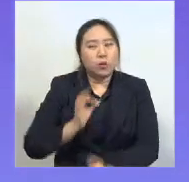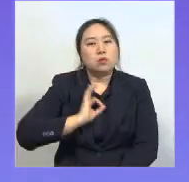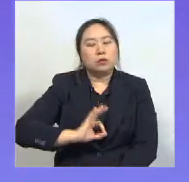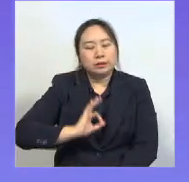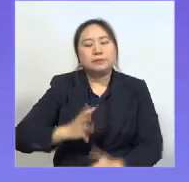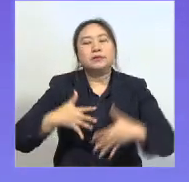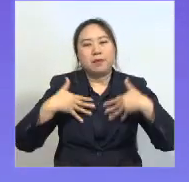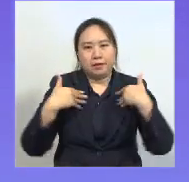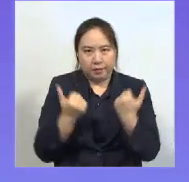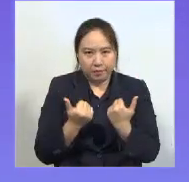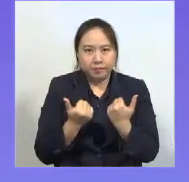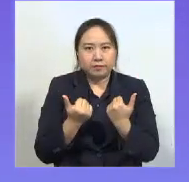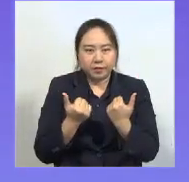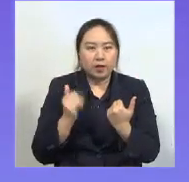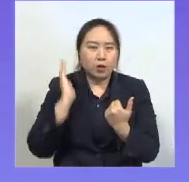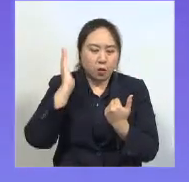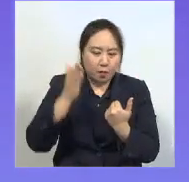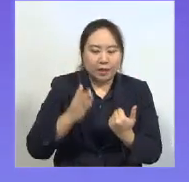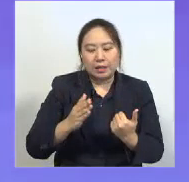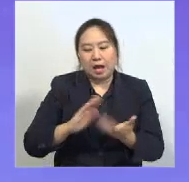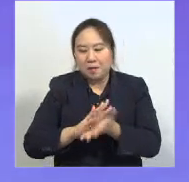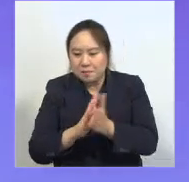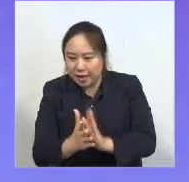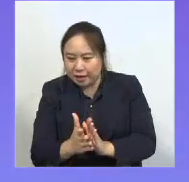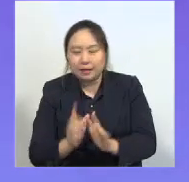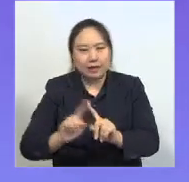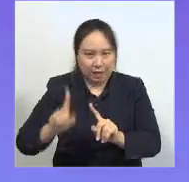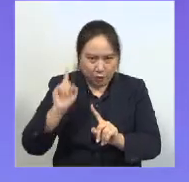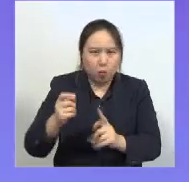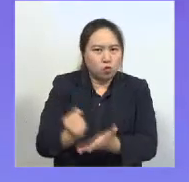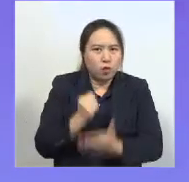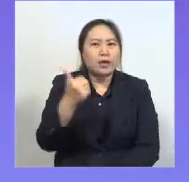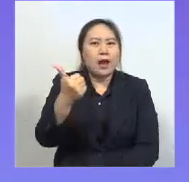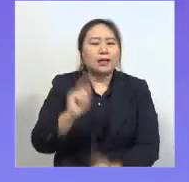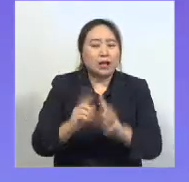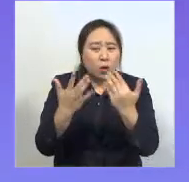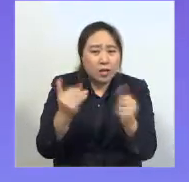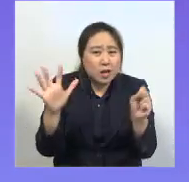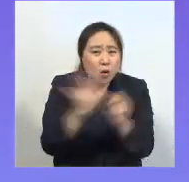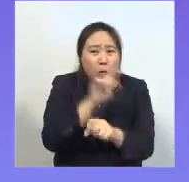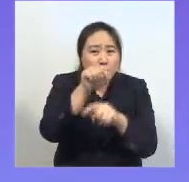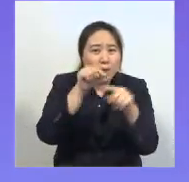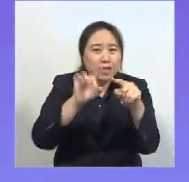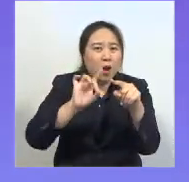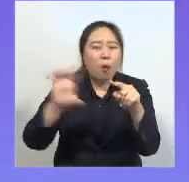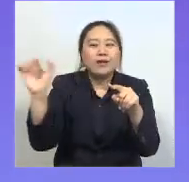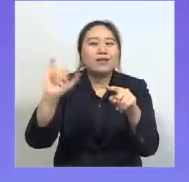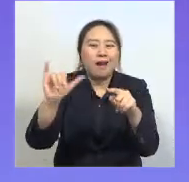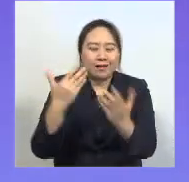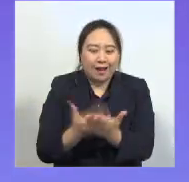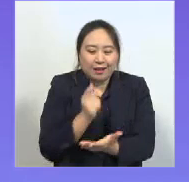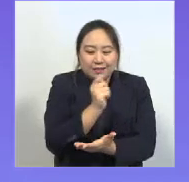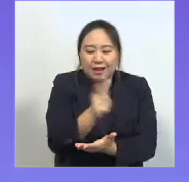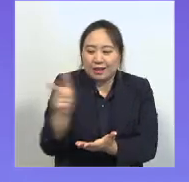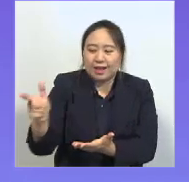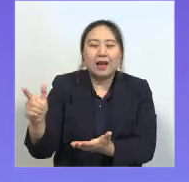สบายใจแล้วก็มีสิ่งที่รองรับกับความเปลี่ยนแปลงที่เกิดขึ้นด้วย ใช่ค่ะแต่ว่ามันอาจจะยังไม่ครบทั้งหมด 100% เนี่ยนะคะเรื่องของการจ่ายเงิน